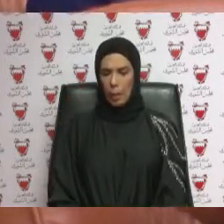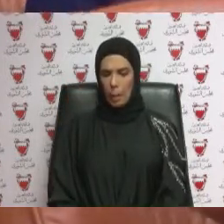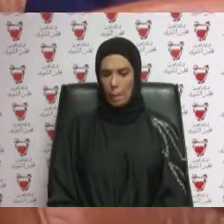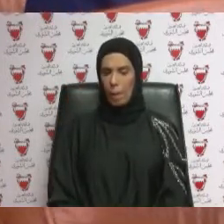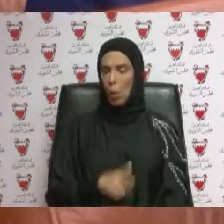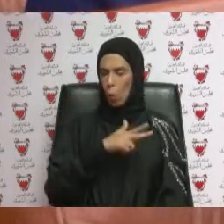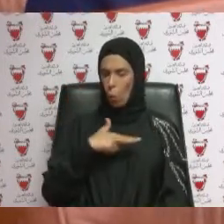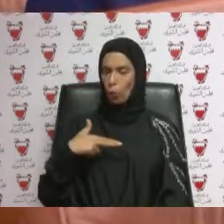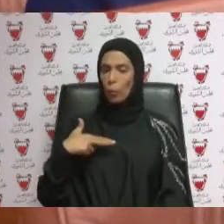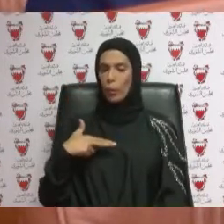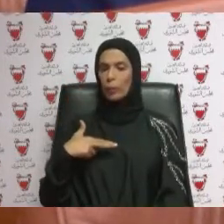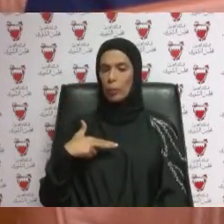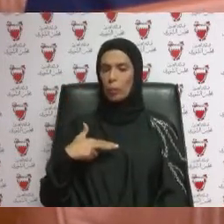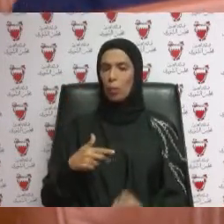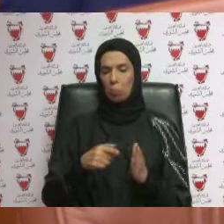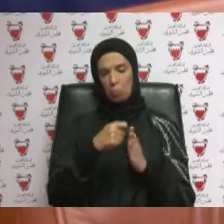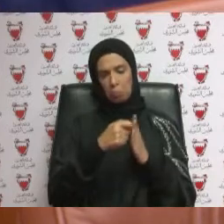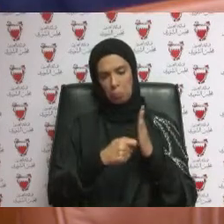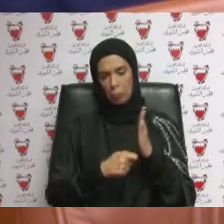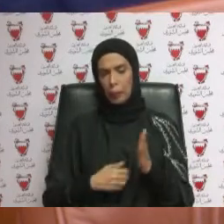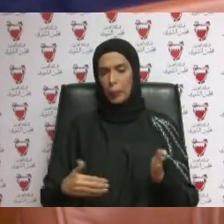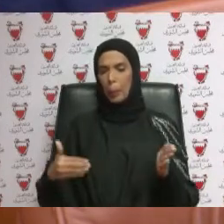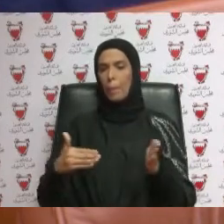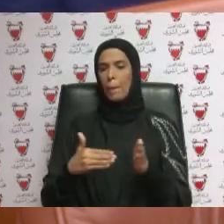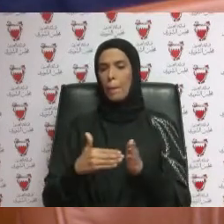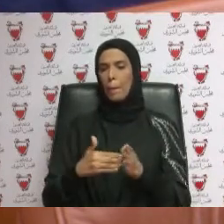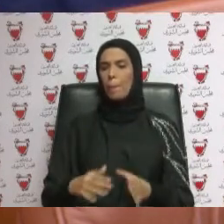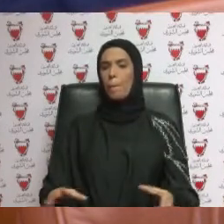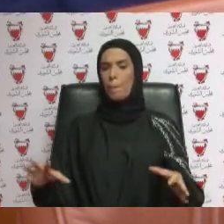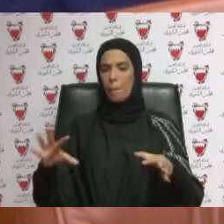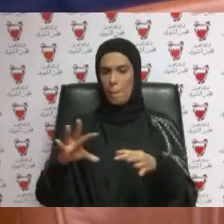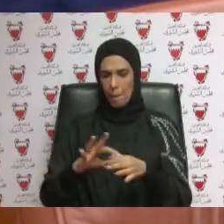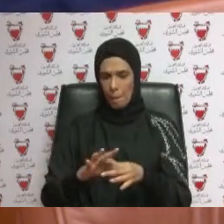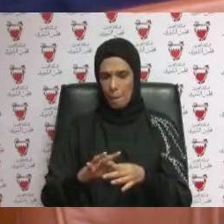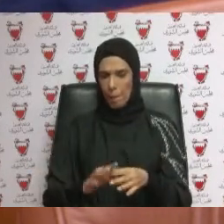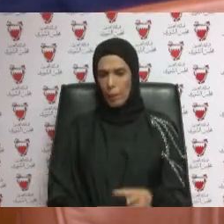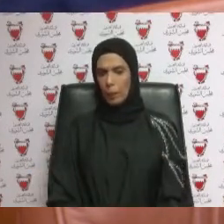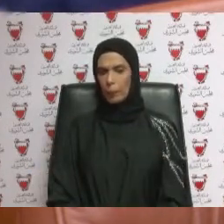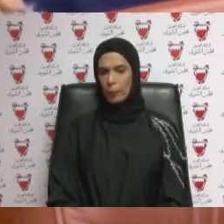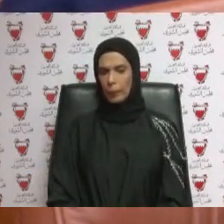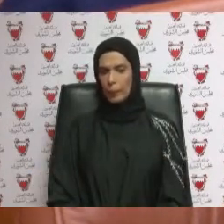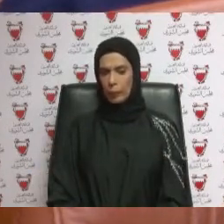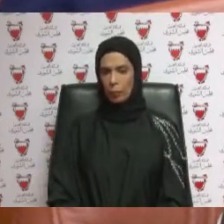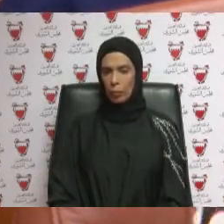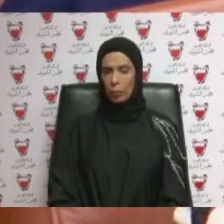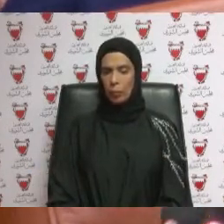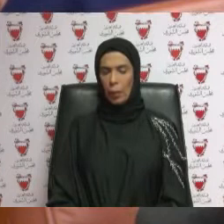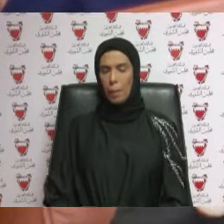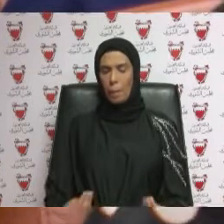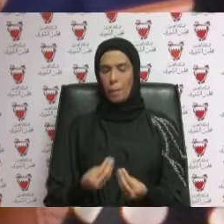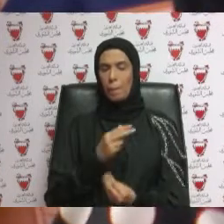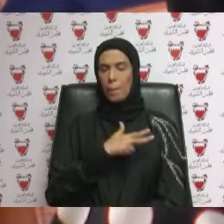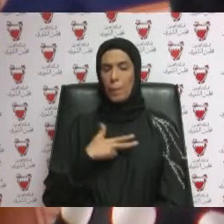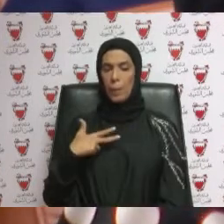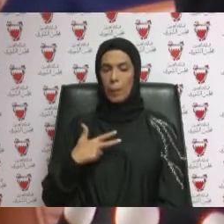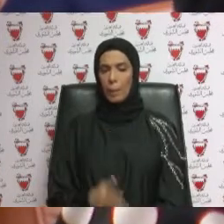الحكومة، فوصلت إلى هذه الصيغة النهائية. أنا أعتقد هذه الصيغة التوافقية اللي توافقت مع الحكومة.